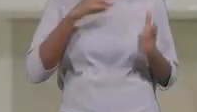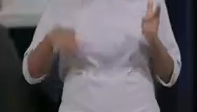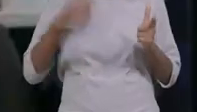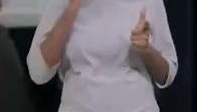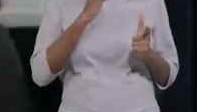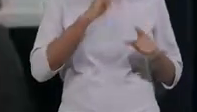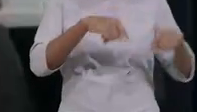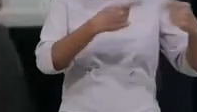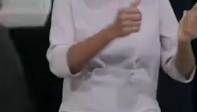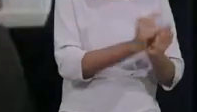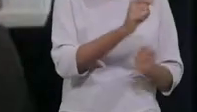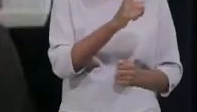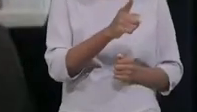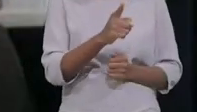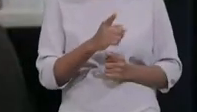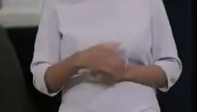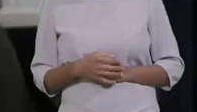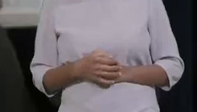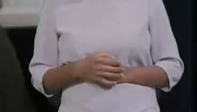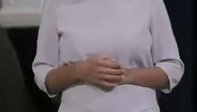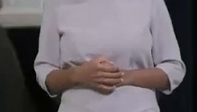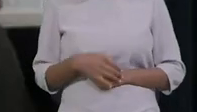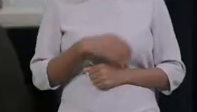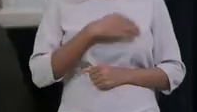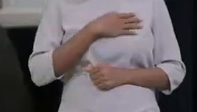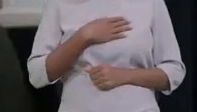la pensée du Seigneur sera avec vous.